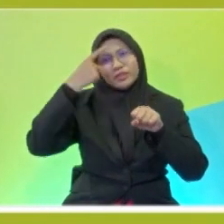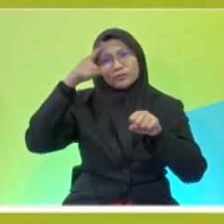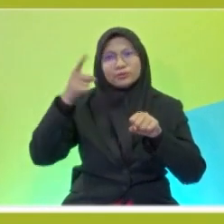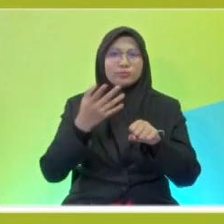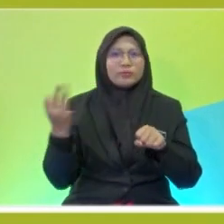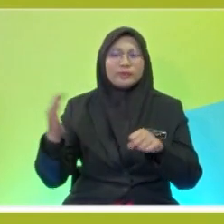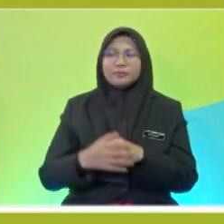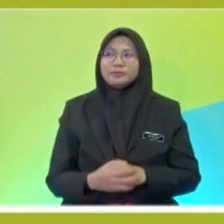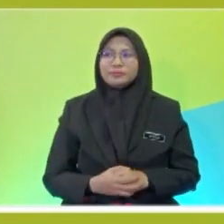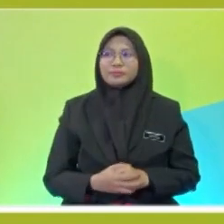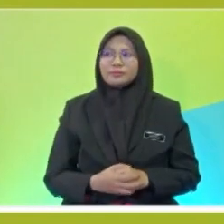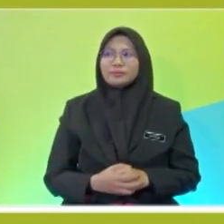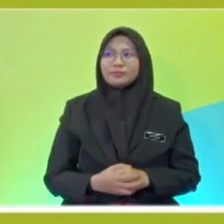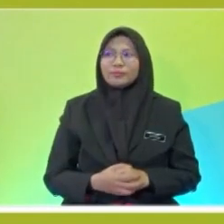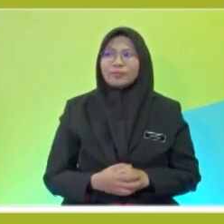sosial